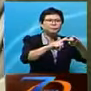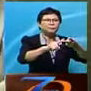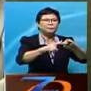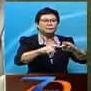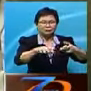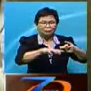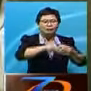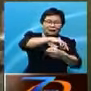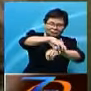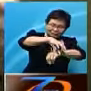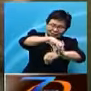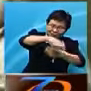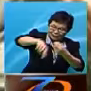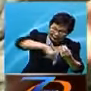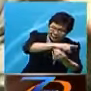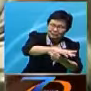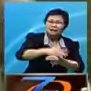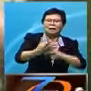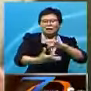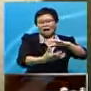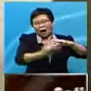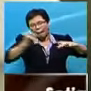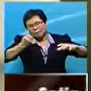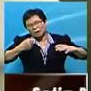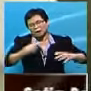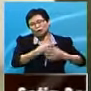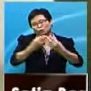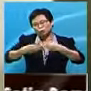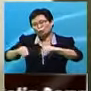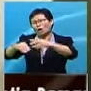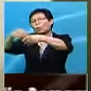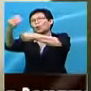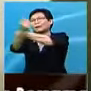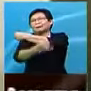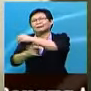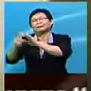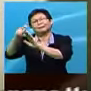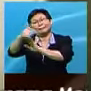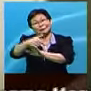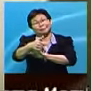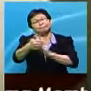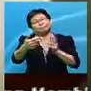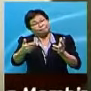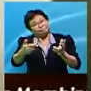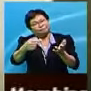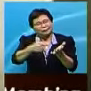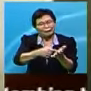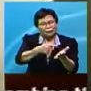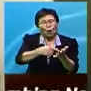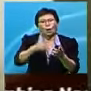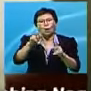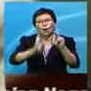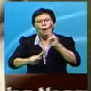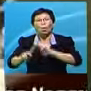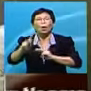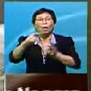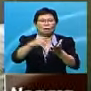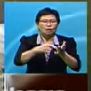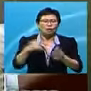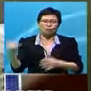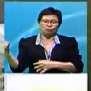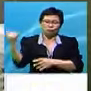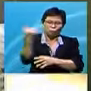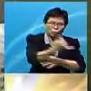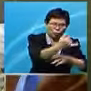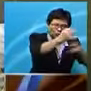environment kita dan dieksploitasi, dijual di luar negara nanti. Jadi ada kadang-kadang orang masuk universiti, dia buat